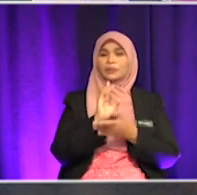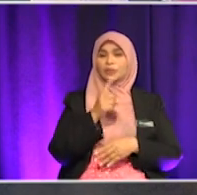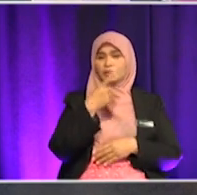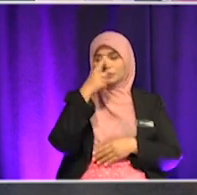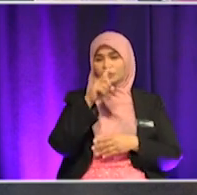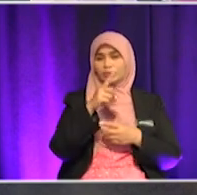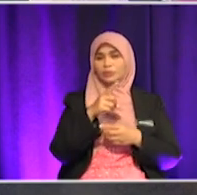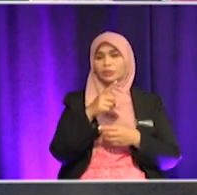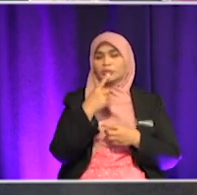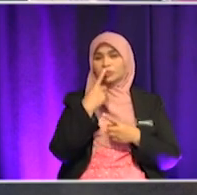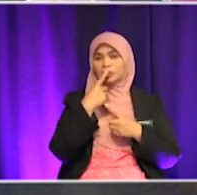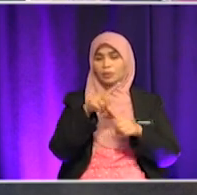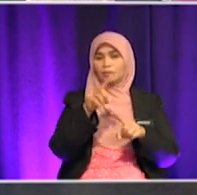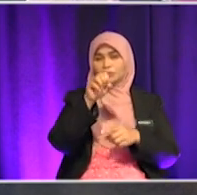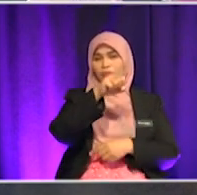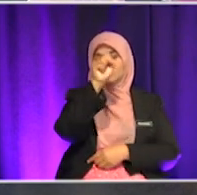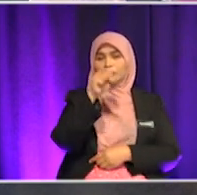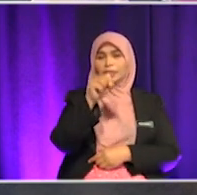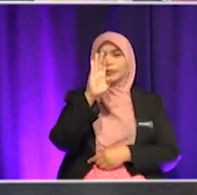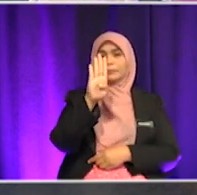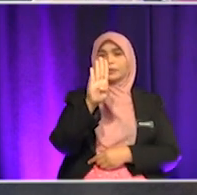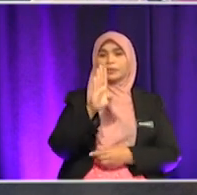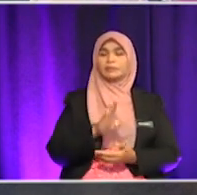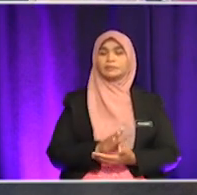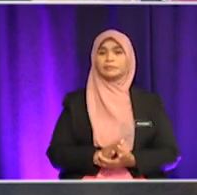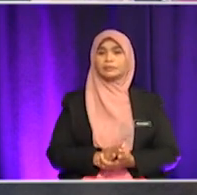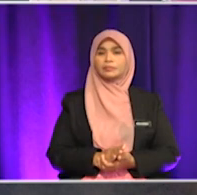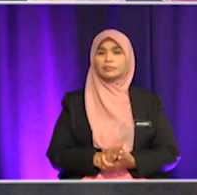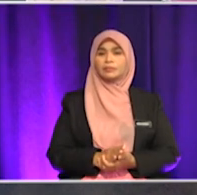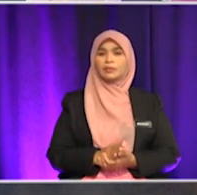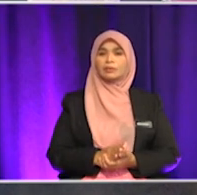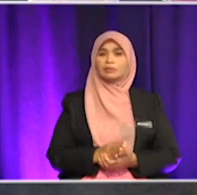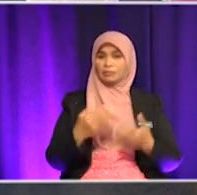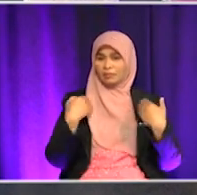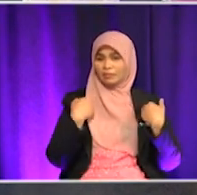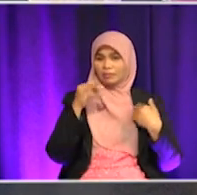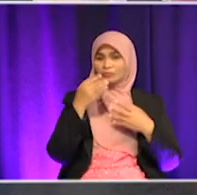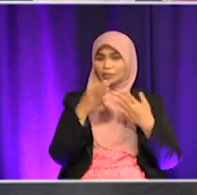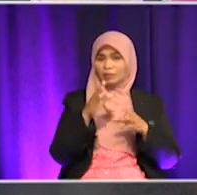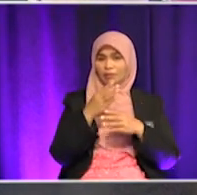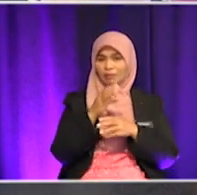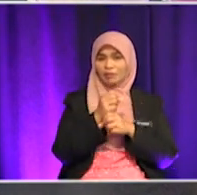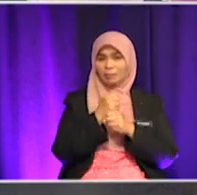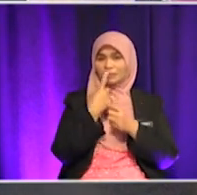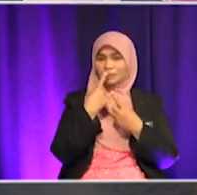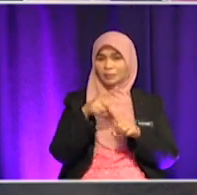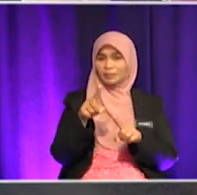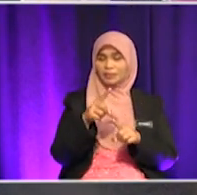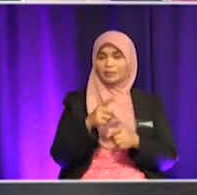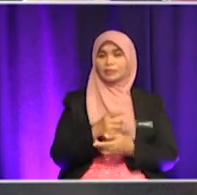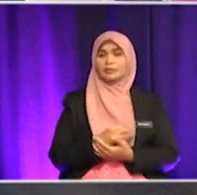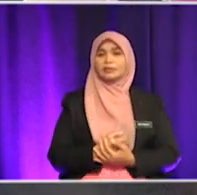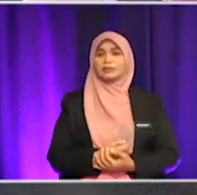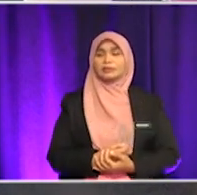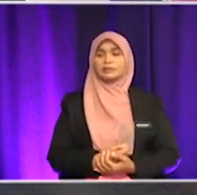B. Tepat sekali, Fine. Baik. Okey, ada yang dah dapat jawapan? Cuba angkat tangan siapa yang dah dapat jawapan. Nur